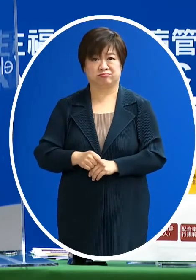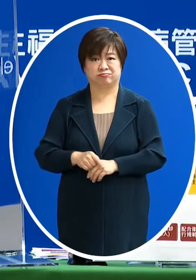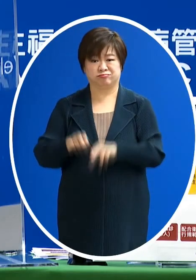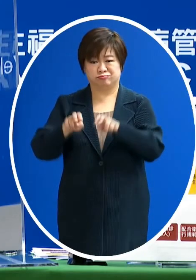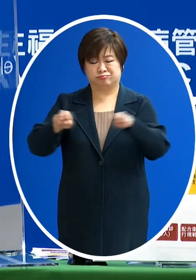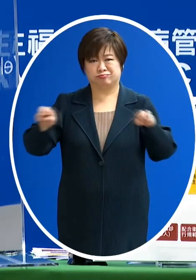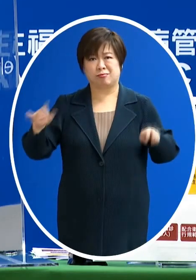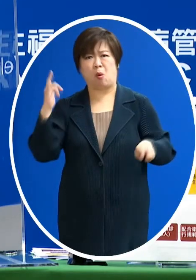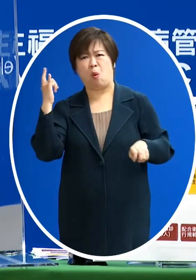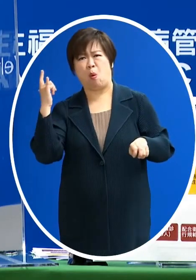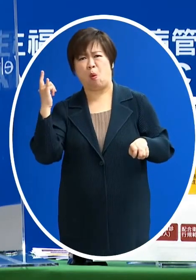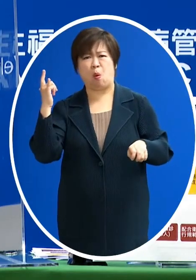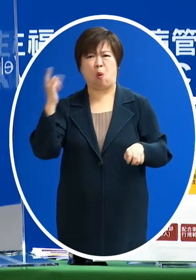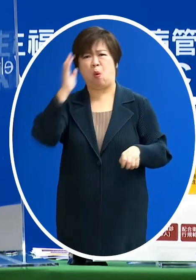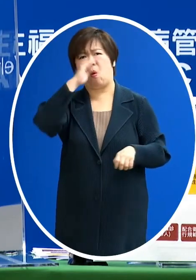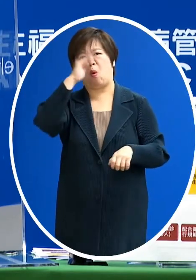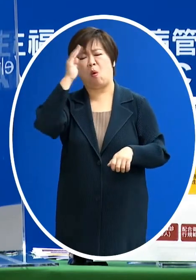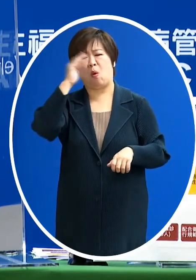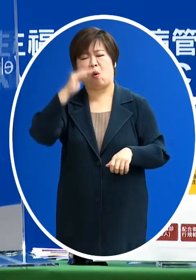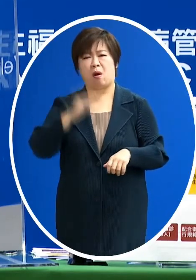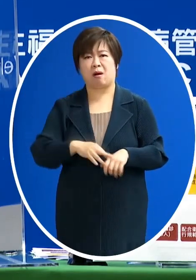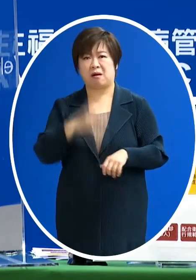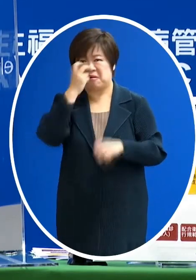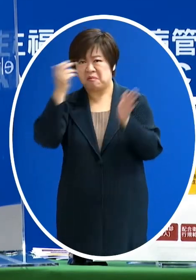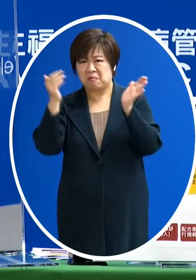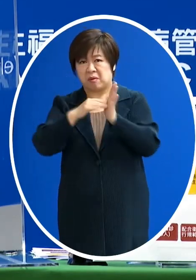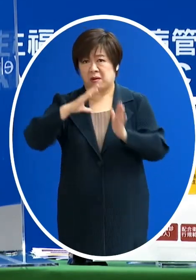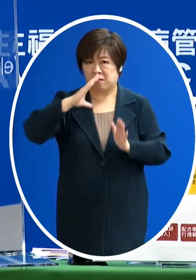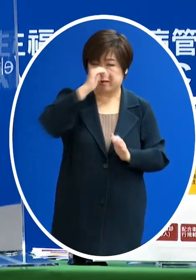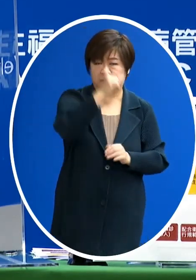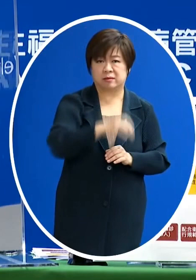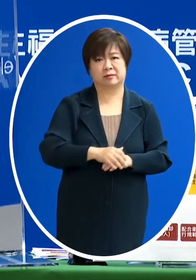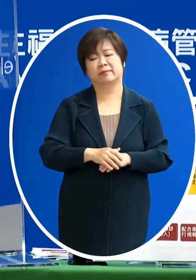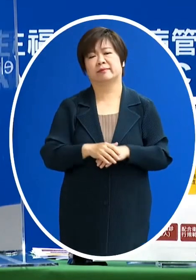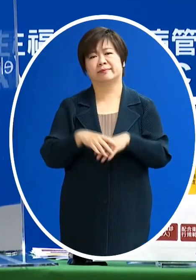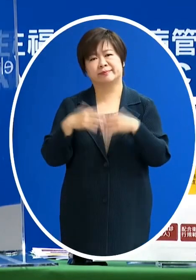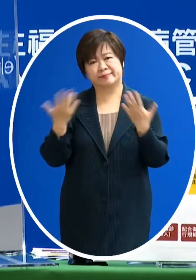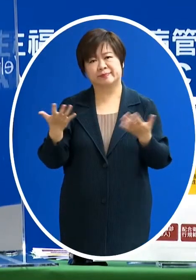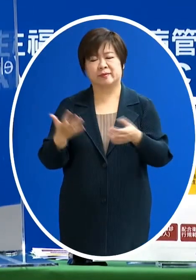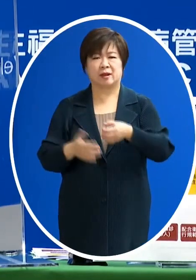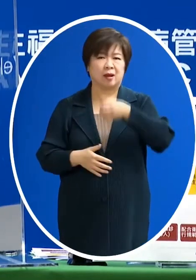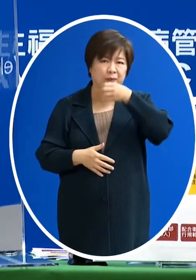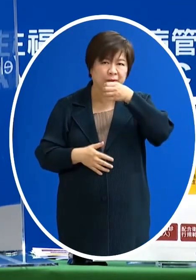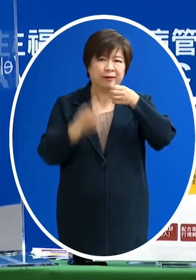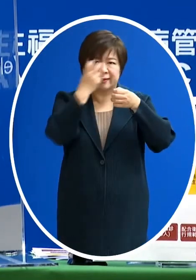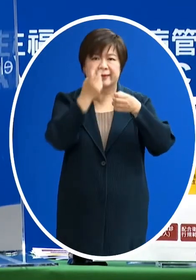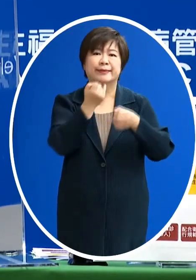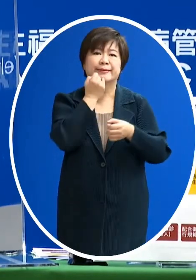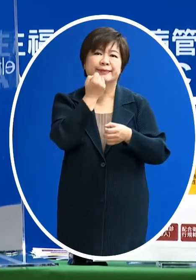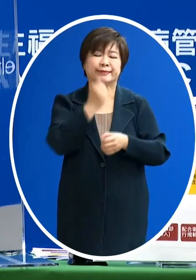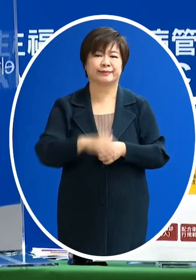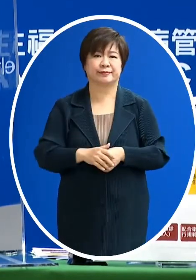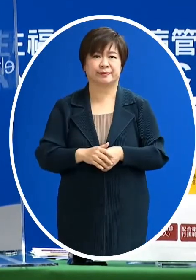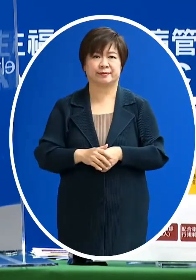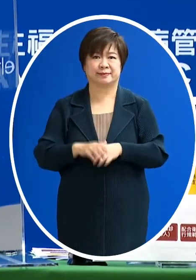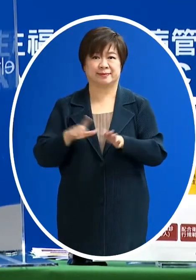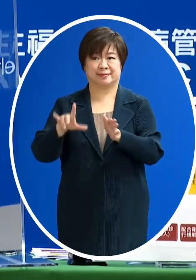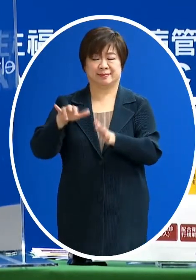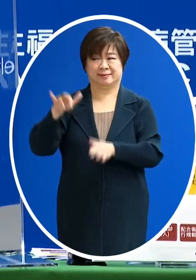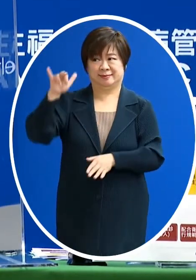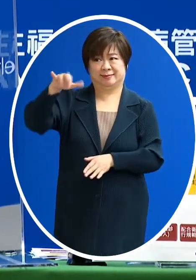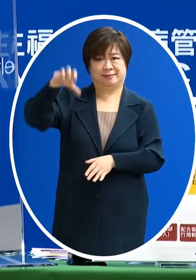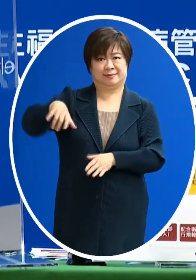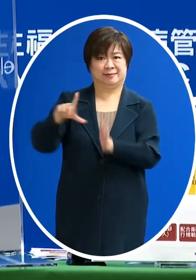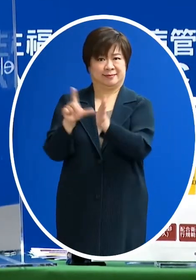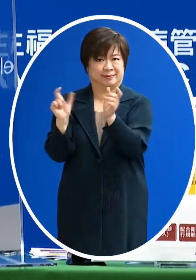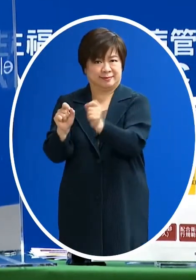等这么久，那如果就检查完再回去，那就用深喉唾液就好。那我们希望能够降低，直接在机场就